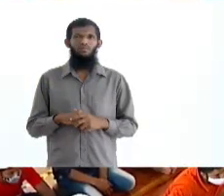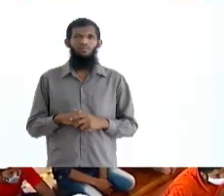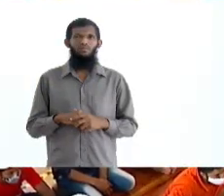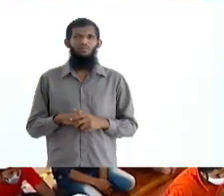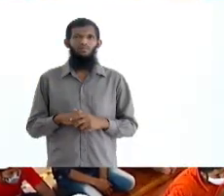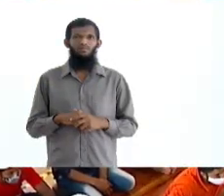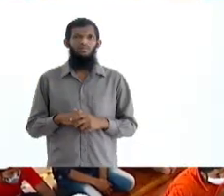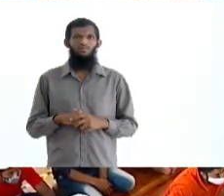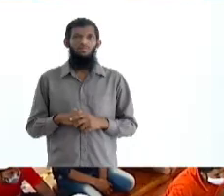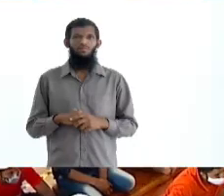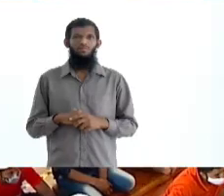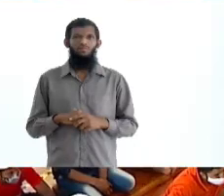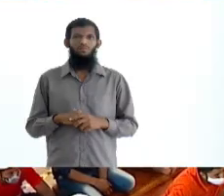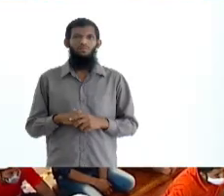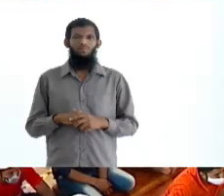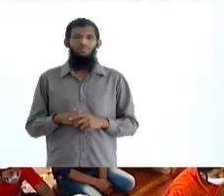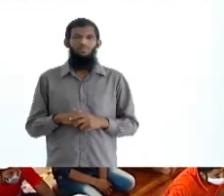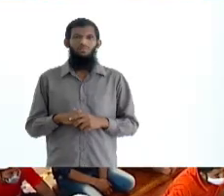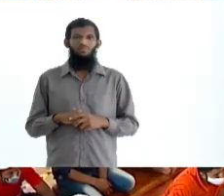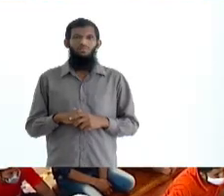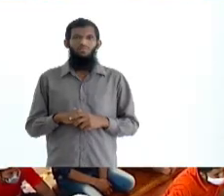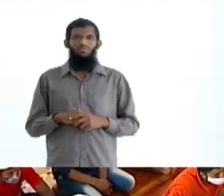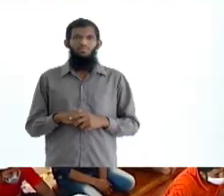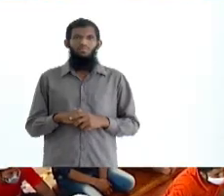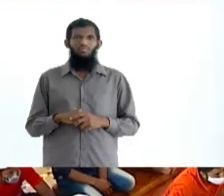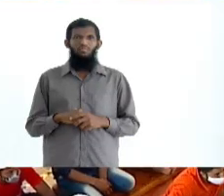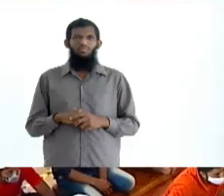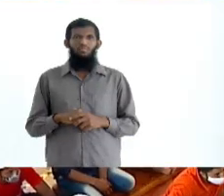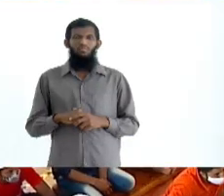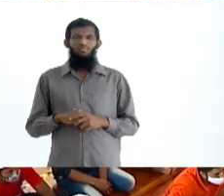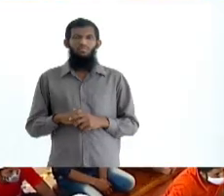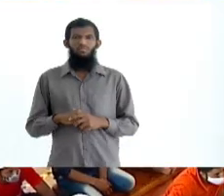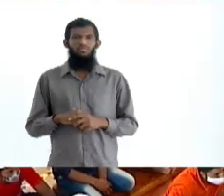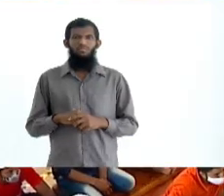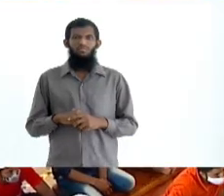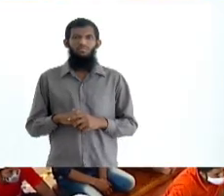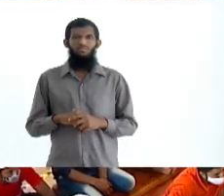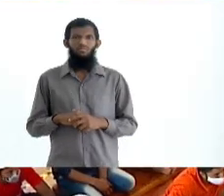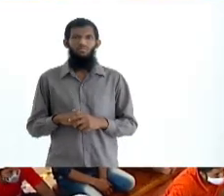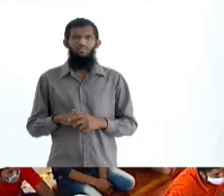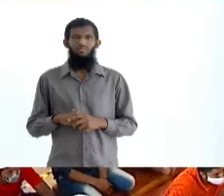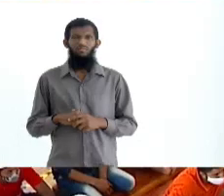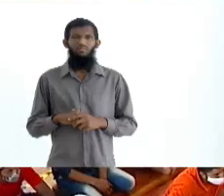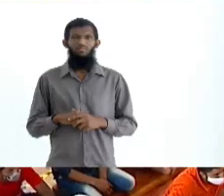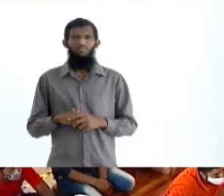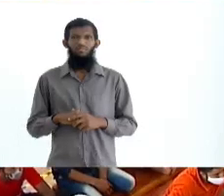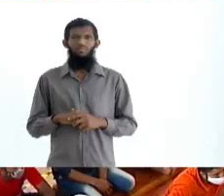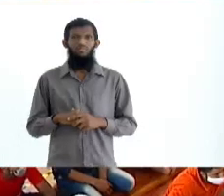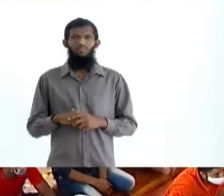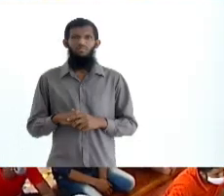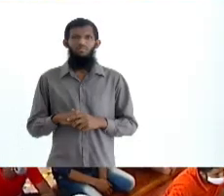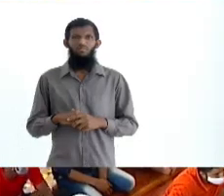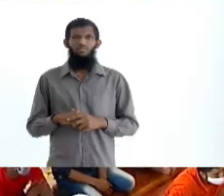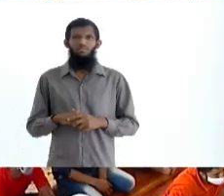الله فإن التقوى هي خير زاد يتزود بها العبد في هذه الحياة الدنيا